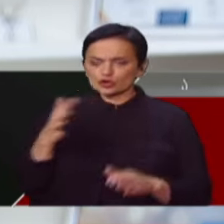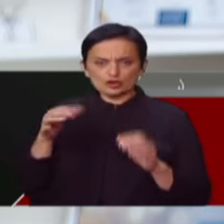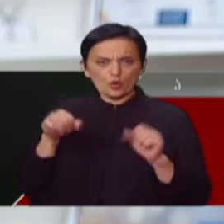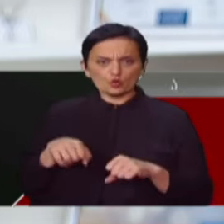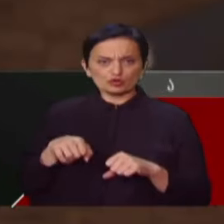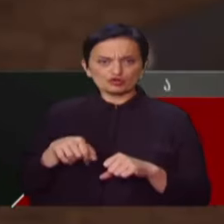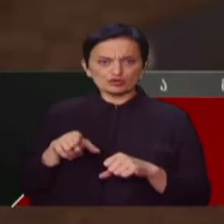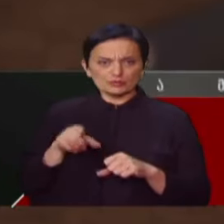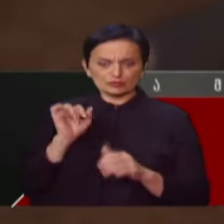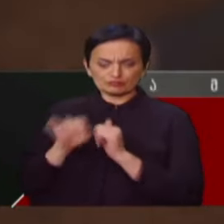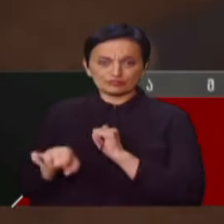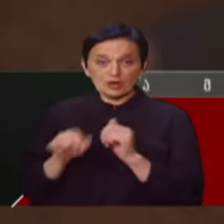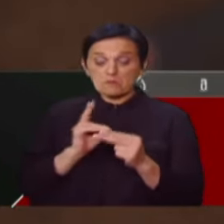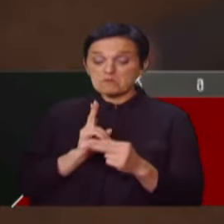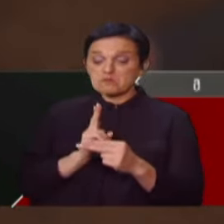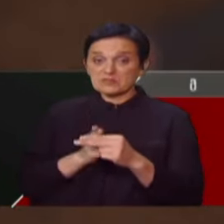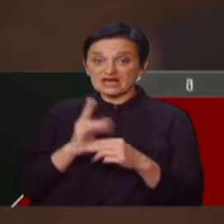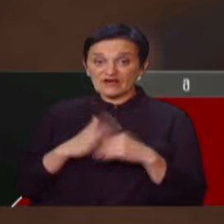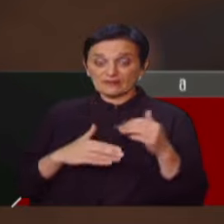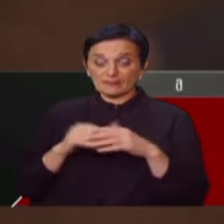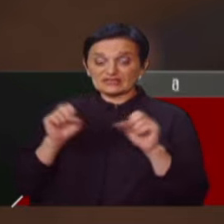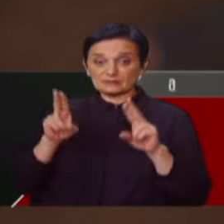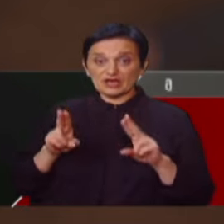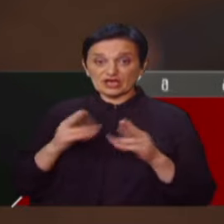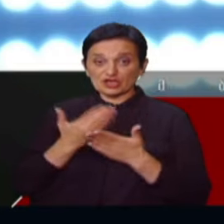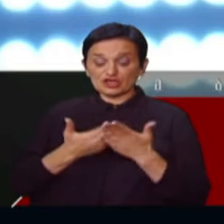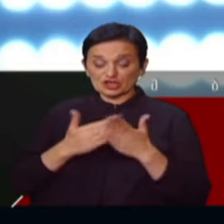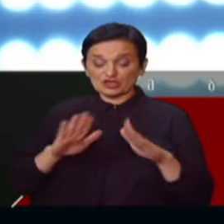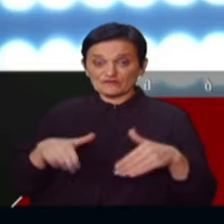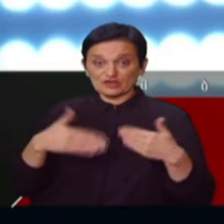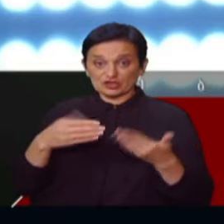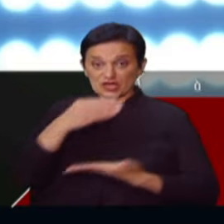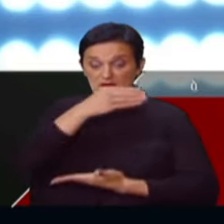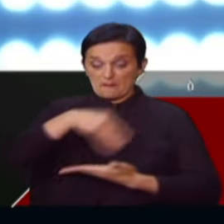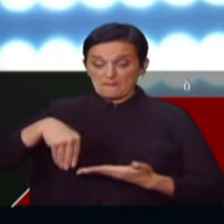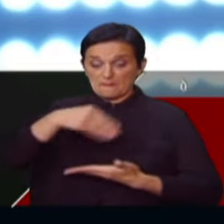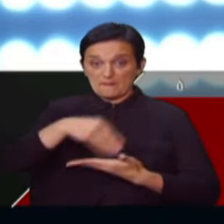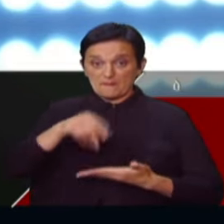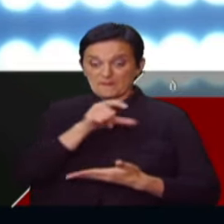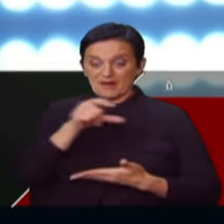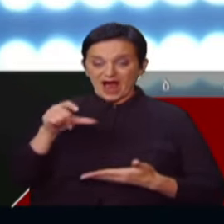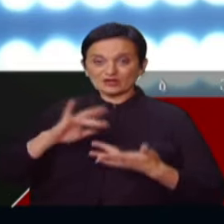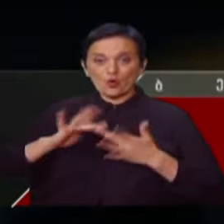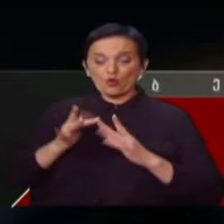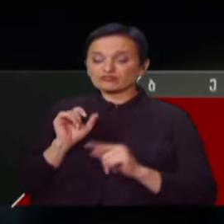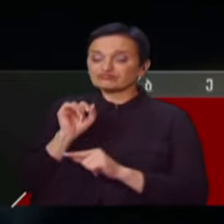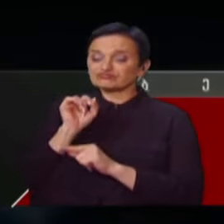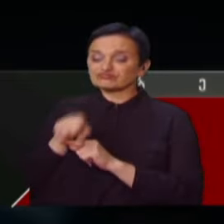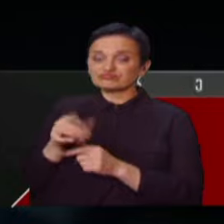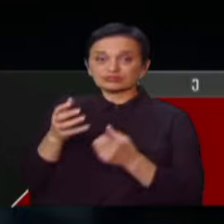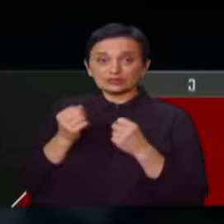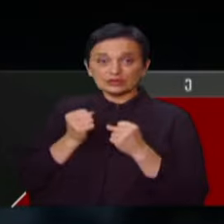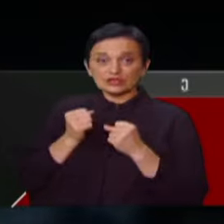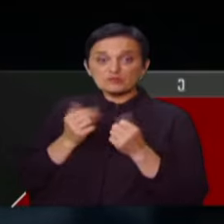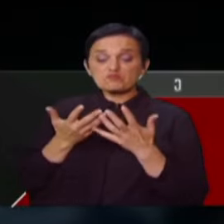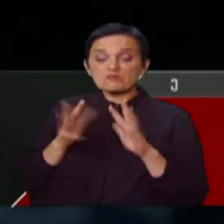მისი აღმოფხვრა. პრევენციისთვის სპეციალისტები გვირჩევენ, რომ ბარათზე, რომელსაც ონლაინ შენაძენებისთვის ვიყენებთ, არ განვათავსოთ